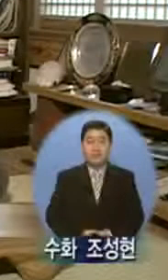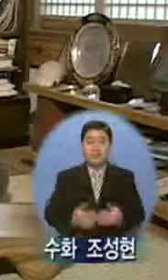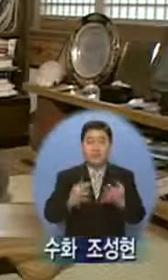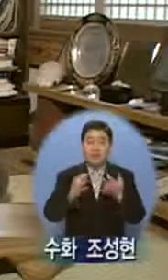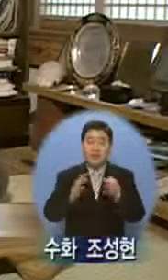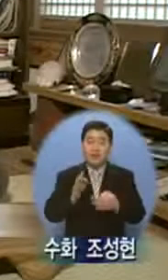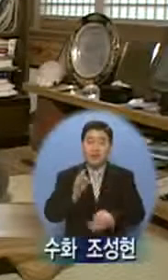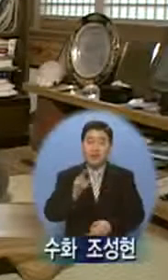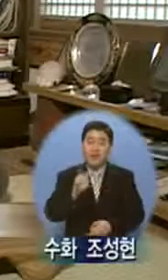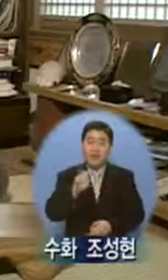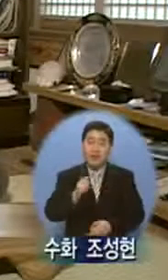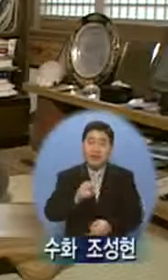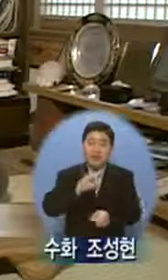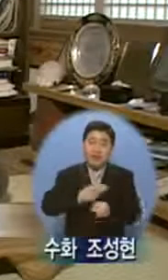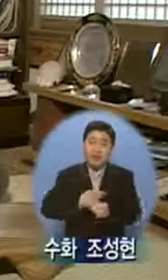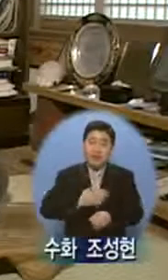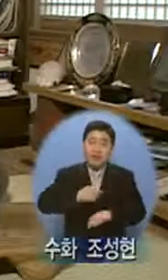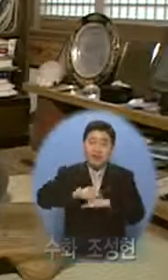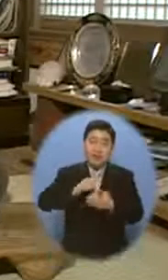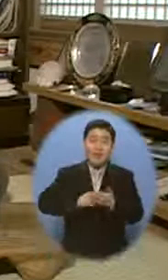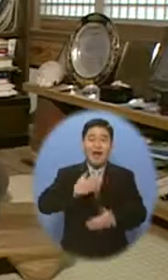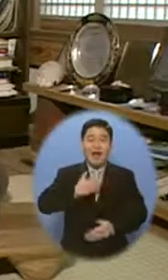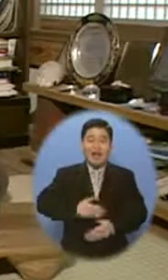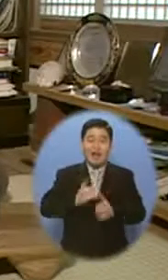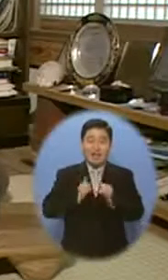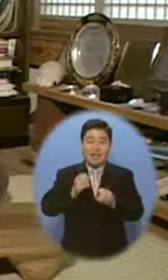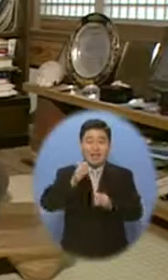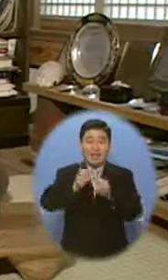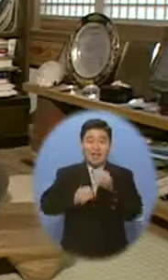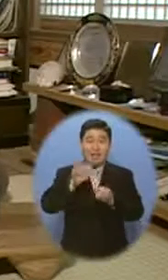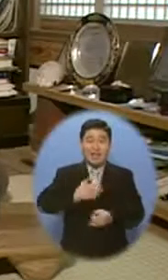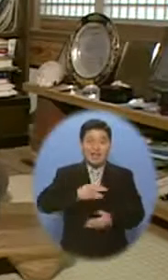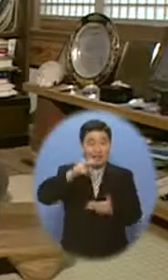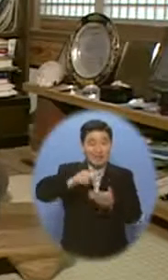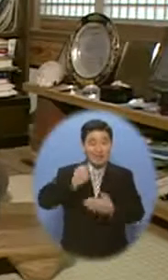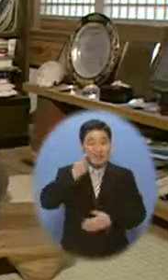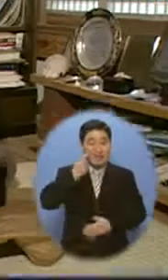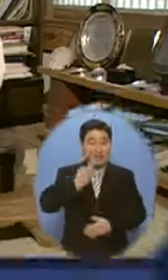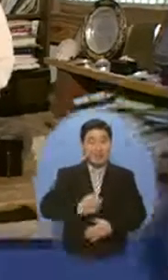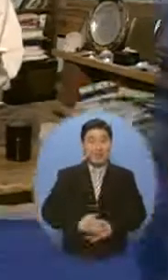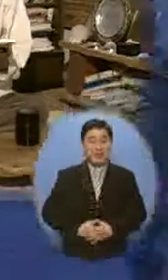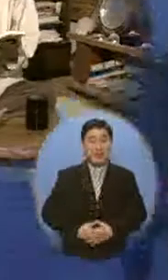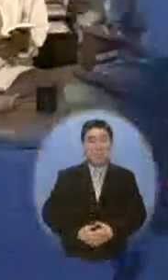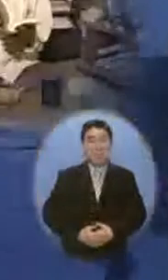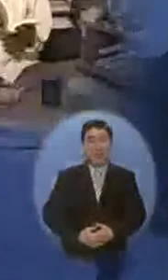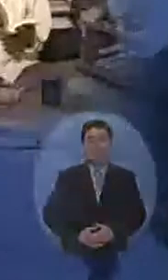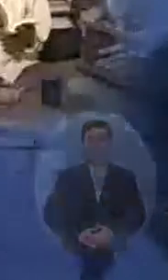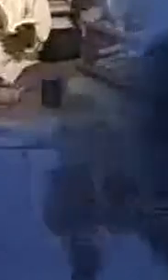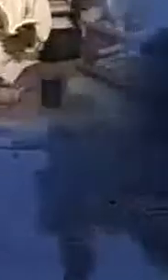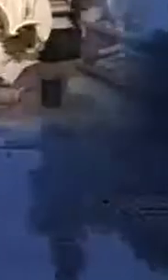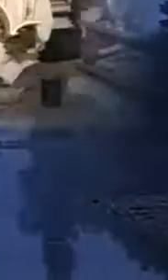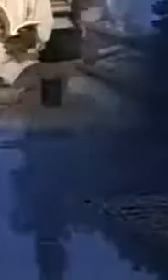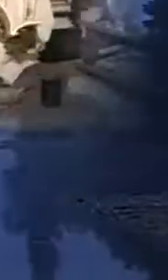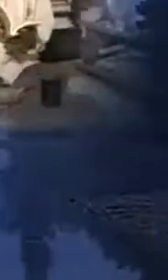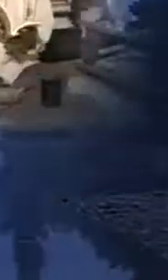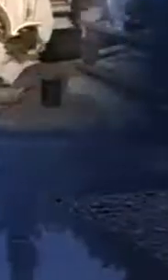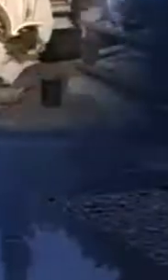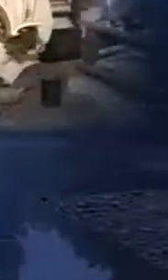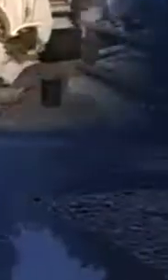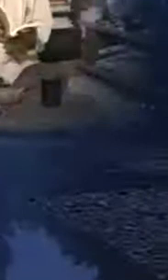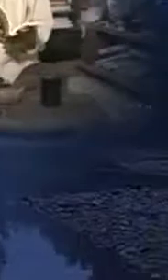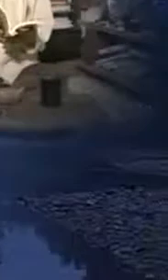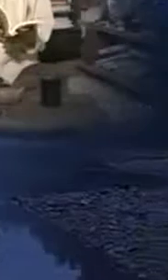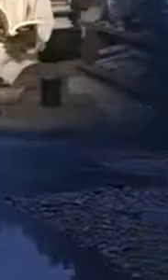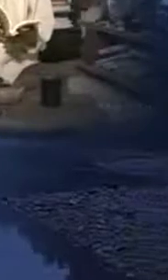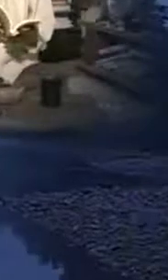김영랑 선생의 내 마음 아실리라는 시인데요. 제가 한번 읽어볼게요. 내 마음 아실리, 내